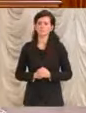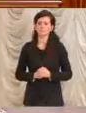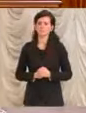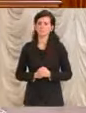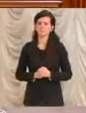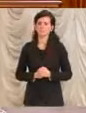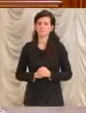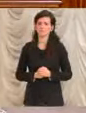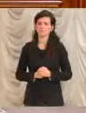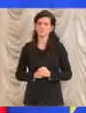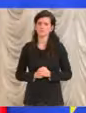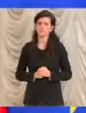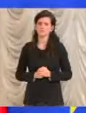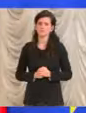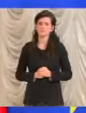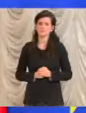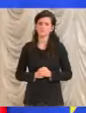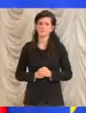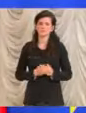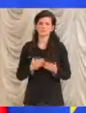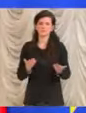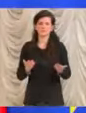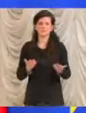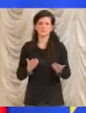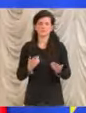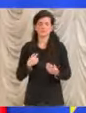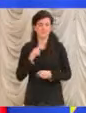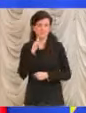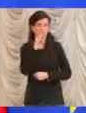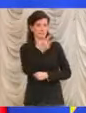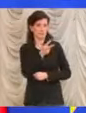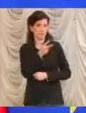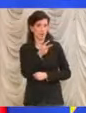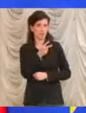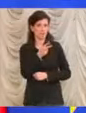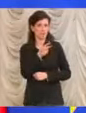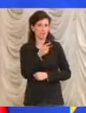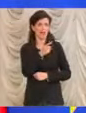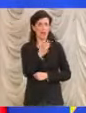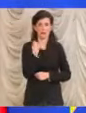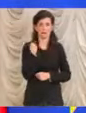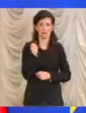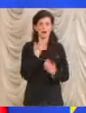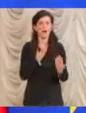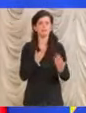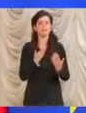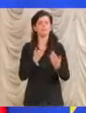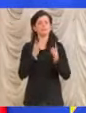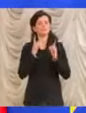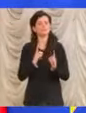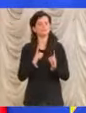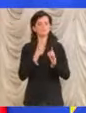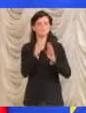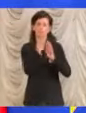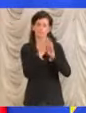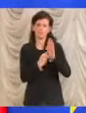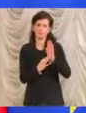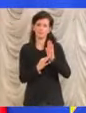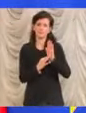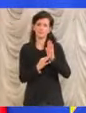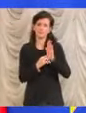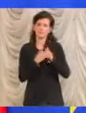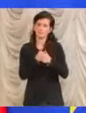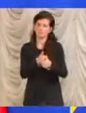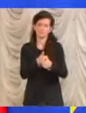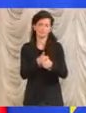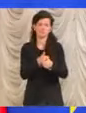guardi del quanto riguarda risposta alla sua domanda rimane il regime di indicazioni ed i vincoli che abbiamo già predisposto non